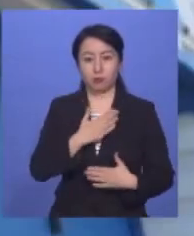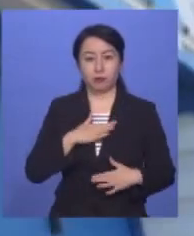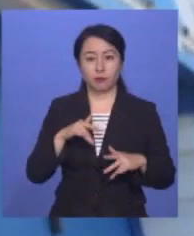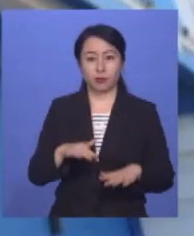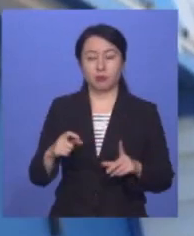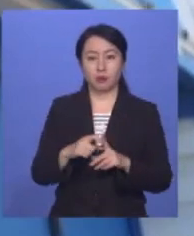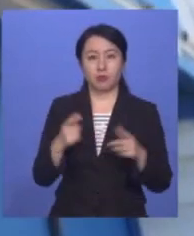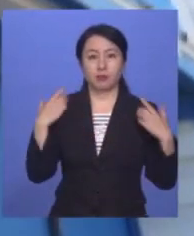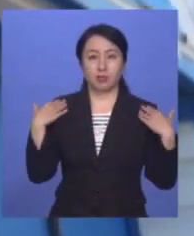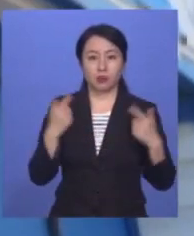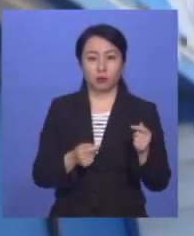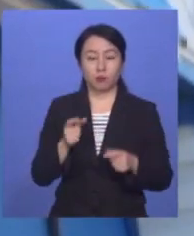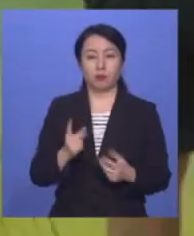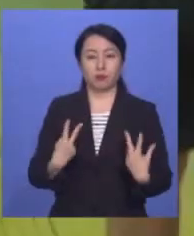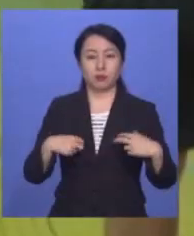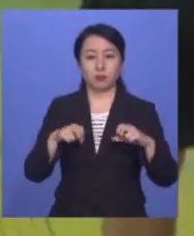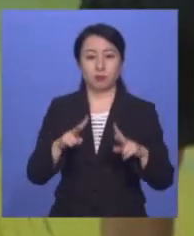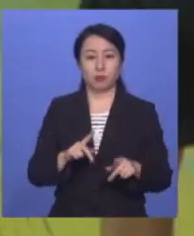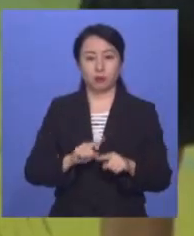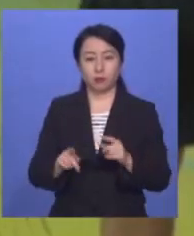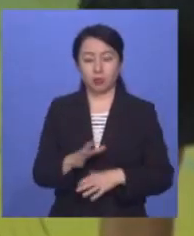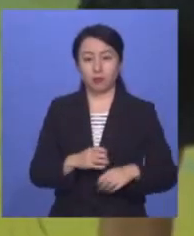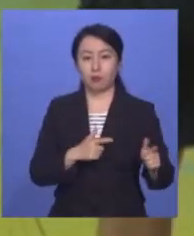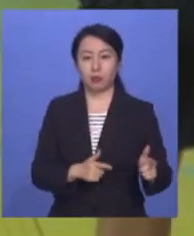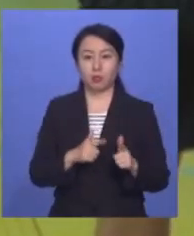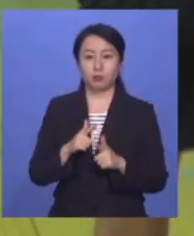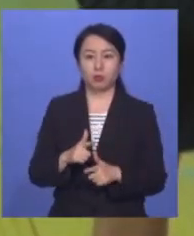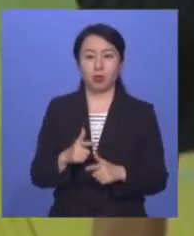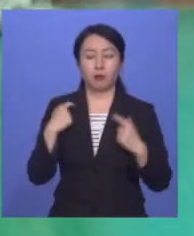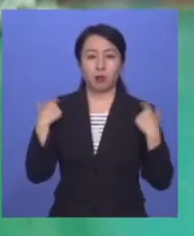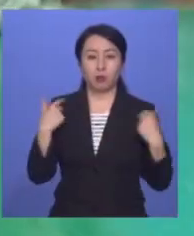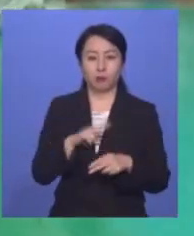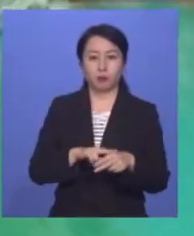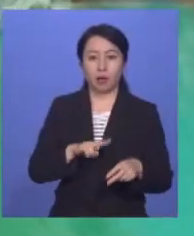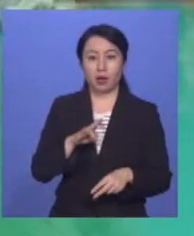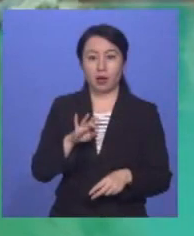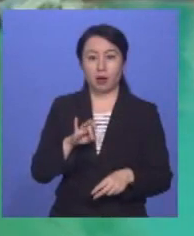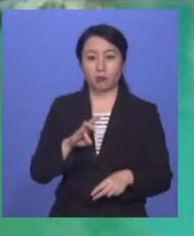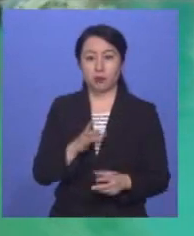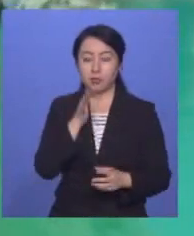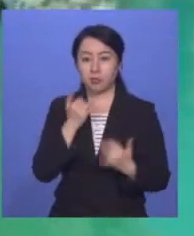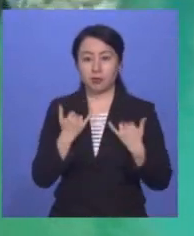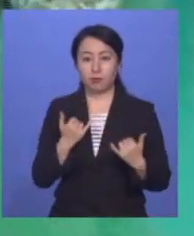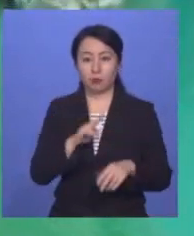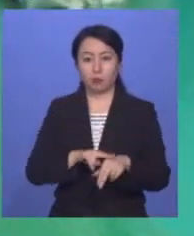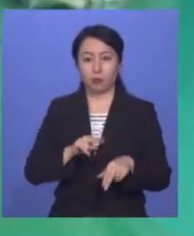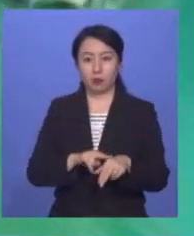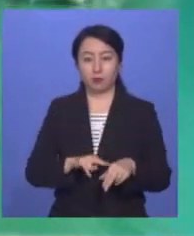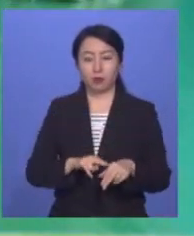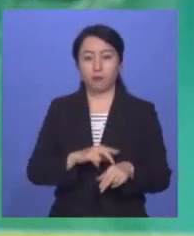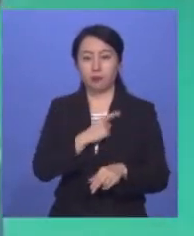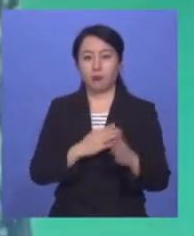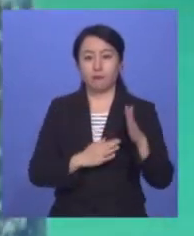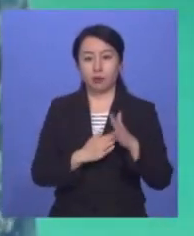По словам начальника управления специальной и мобилизационной подготовки майора полиции Урала Хамзина, к современным полицейским предъявляются